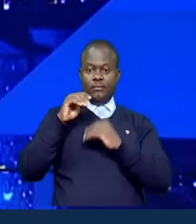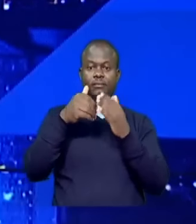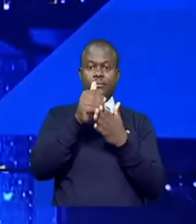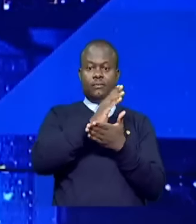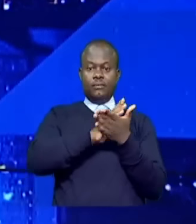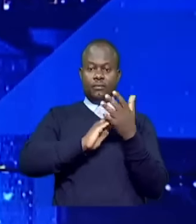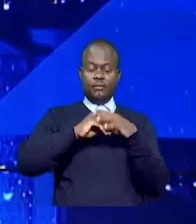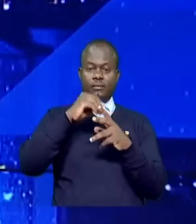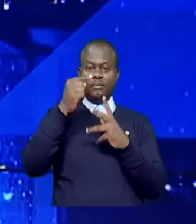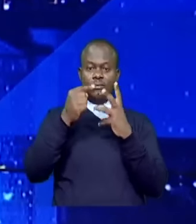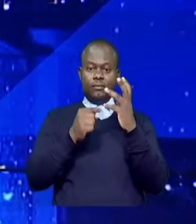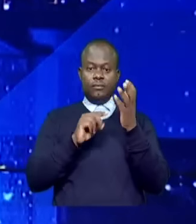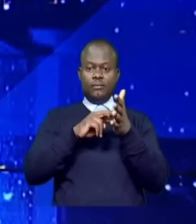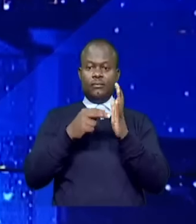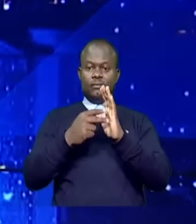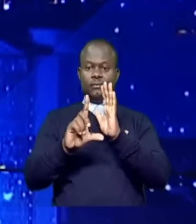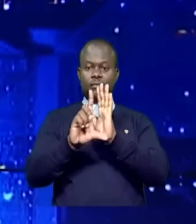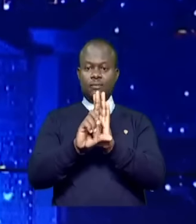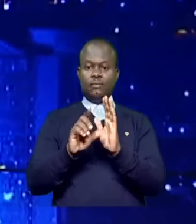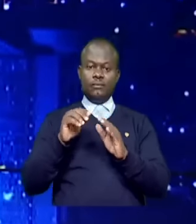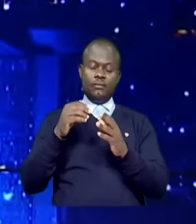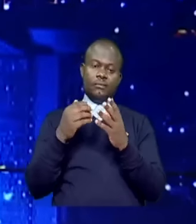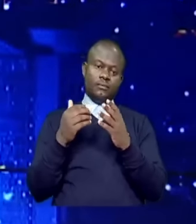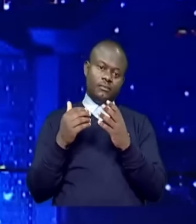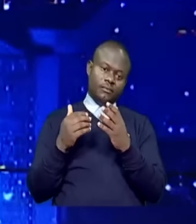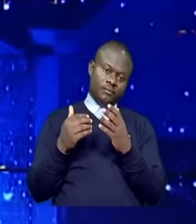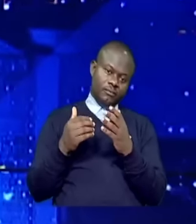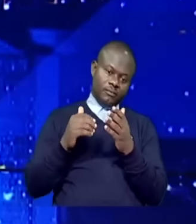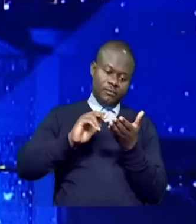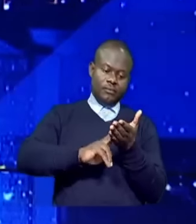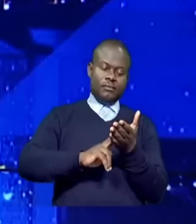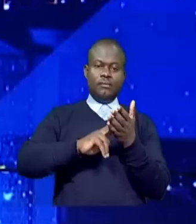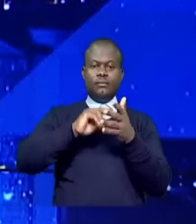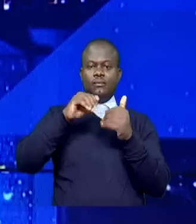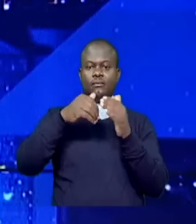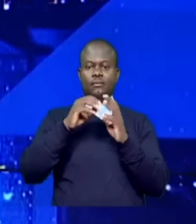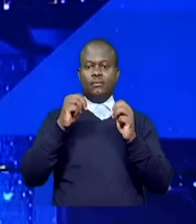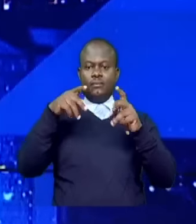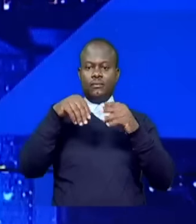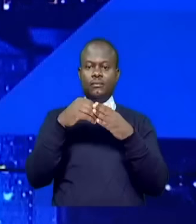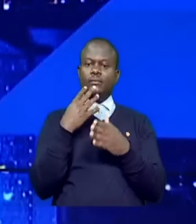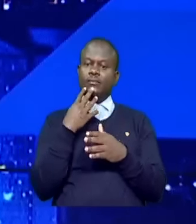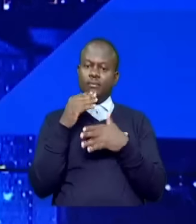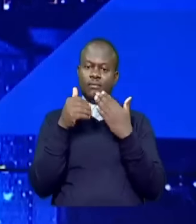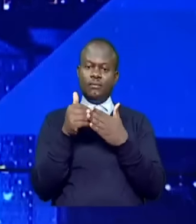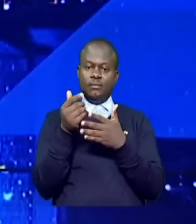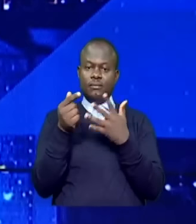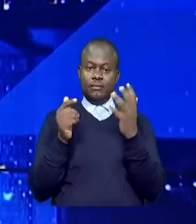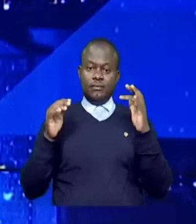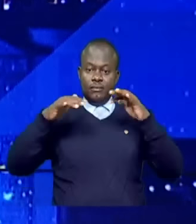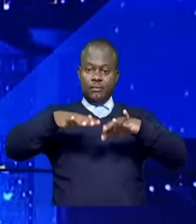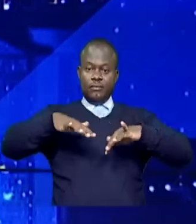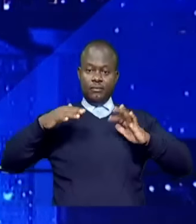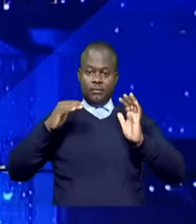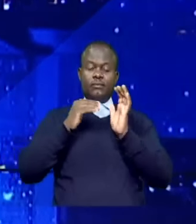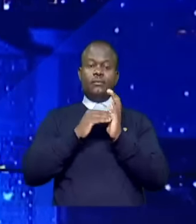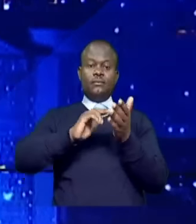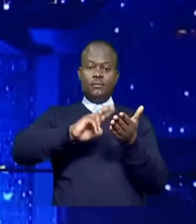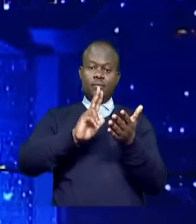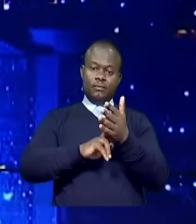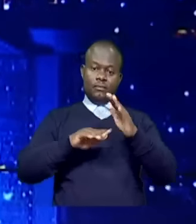mu bikubiye mu mishinga y'amategeko yemerejwe ishingiro n'inteko rusange y'umutwe w'abadepite kuri wa kane iyi nteko rusange kandi yanemeje